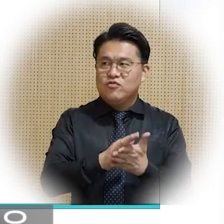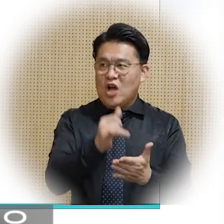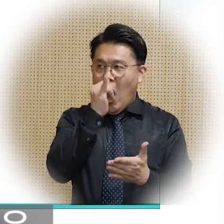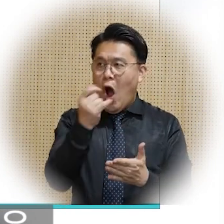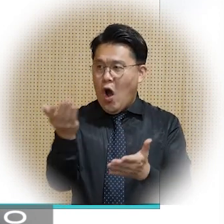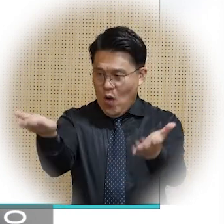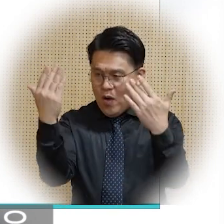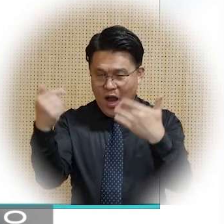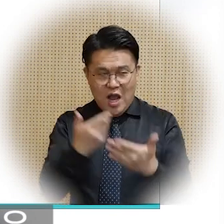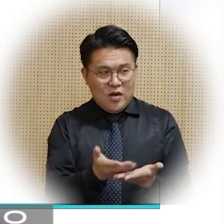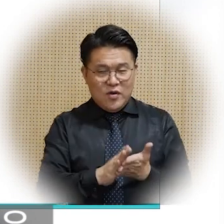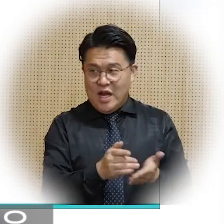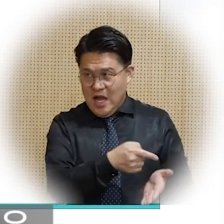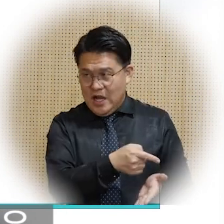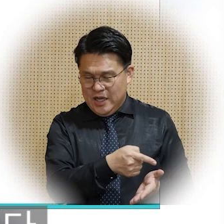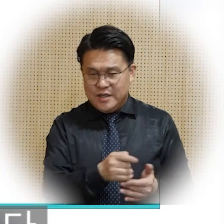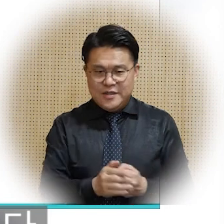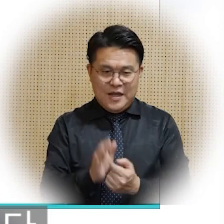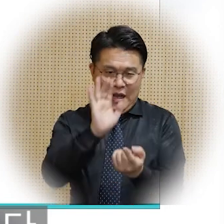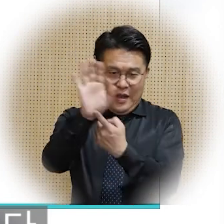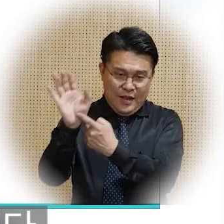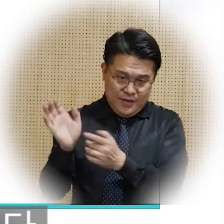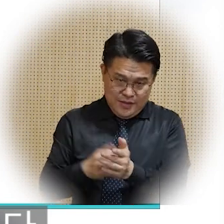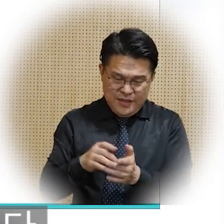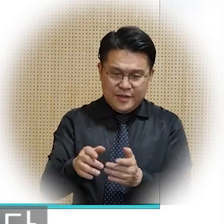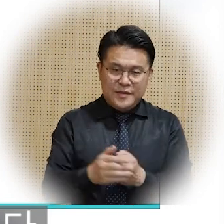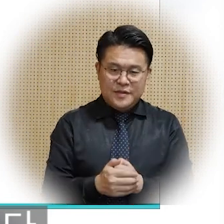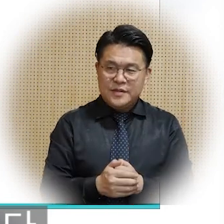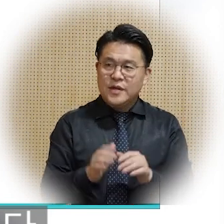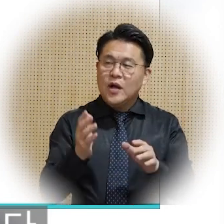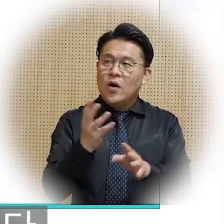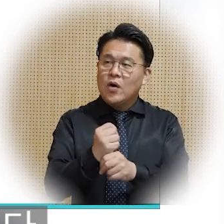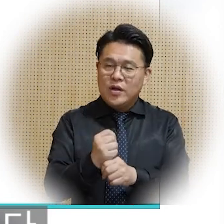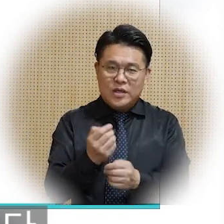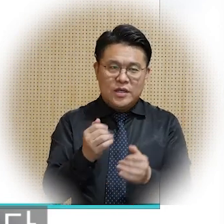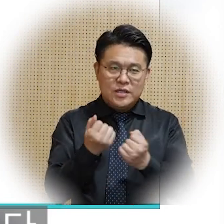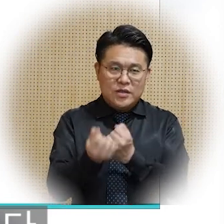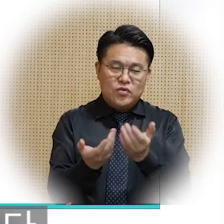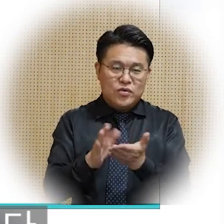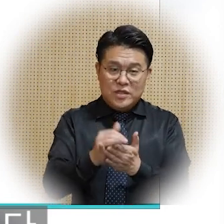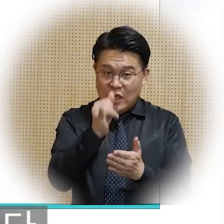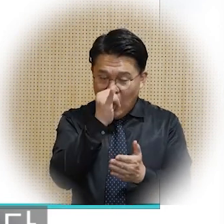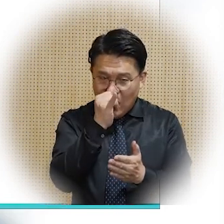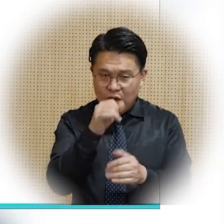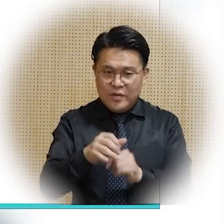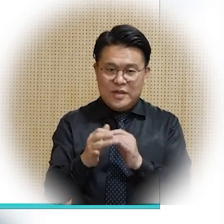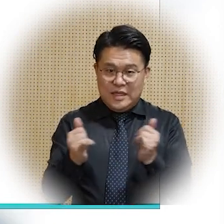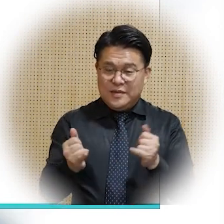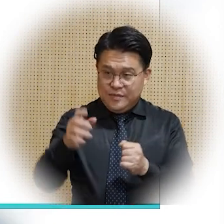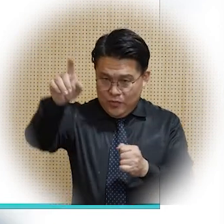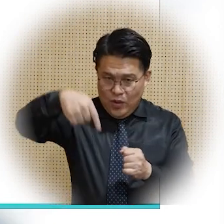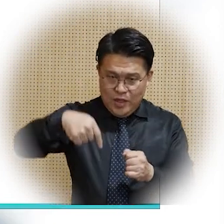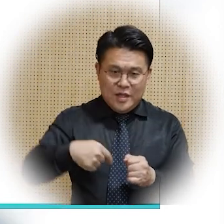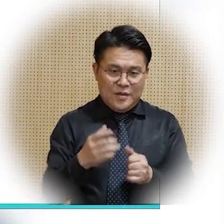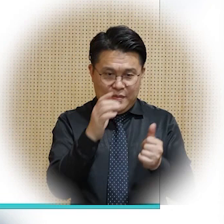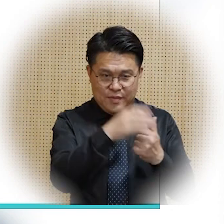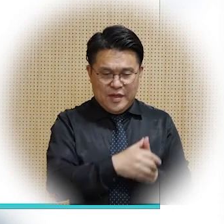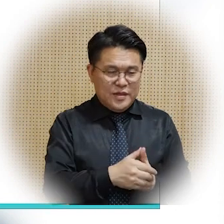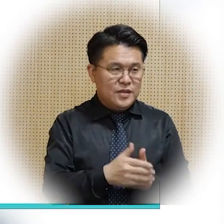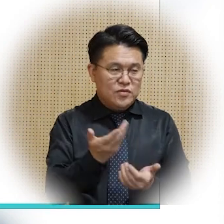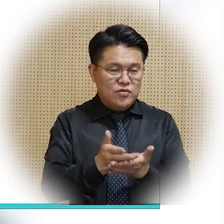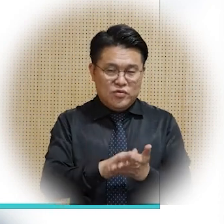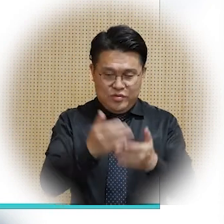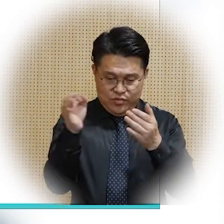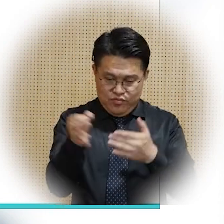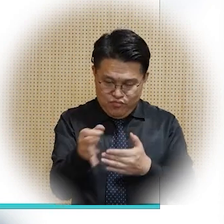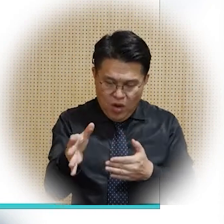있는 주민들한테 이제 안내를 하는 거죠. 뭐 통장이나 이런 분들을 통해서 자전거 수리 언제 옵니다. 뭐 불편하신 부분들이